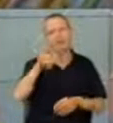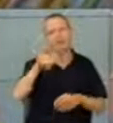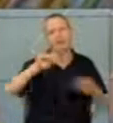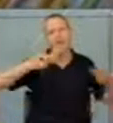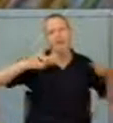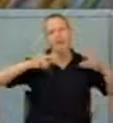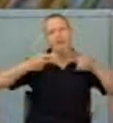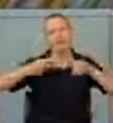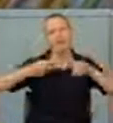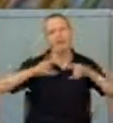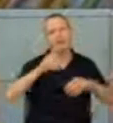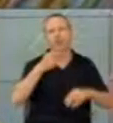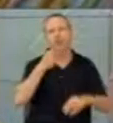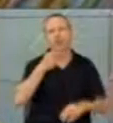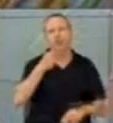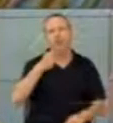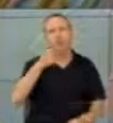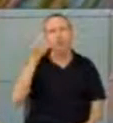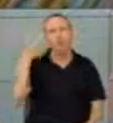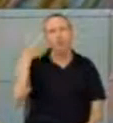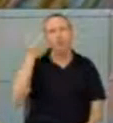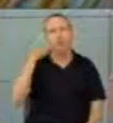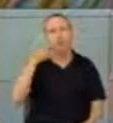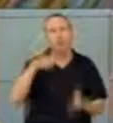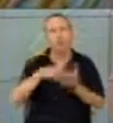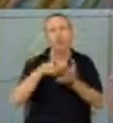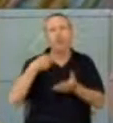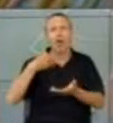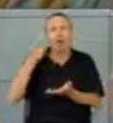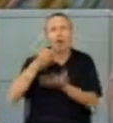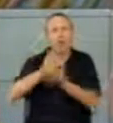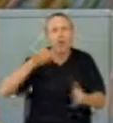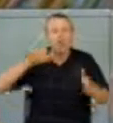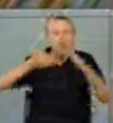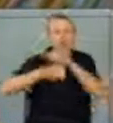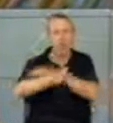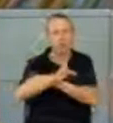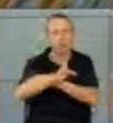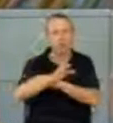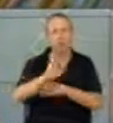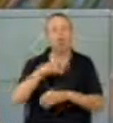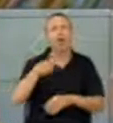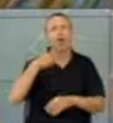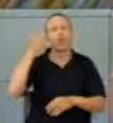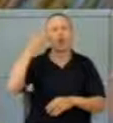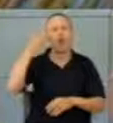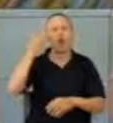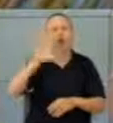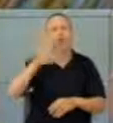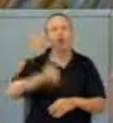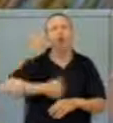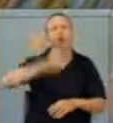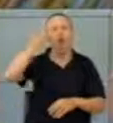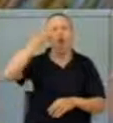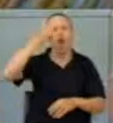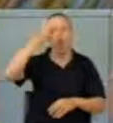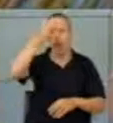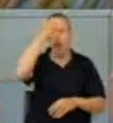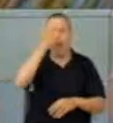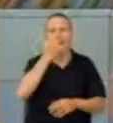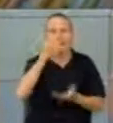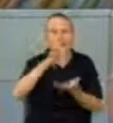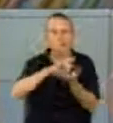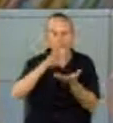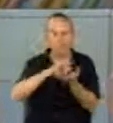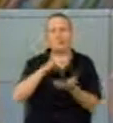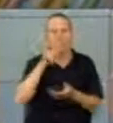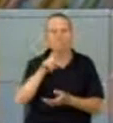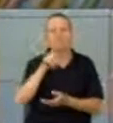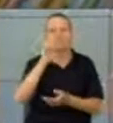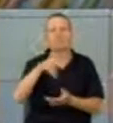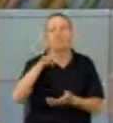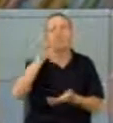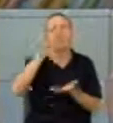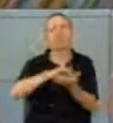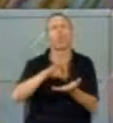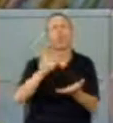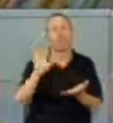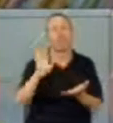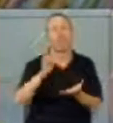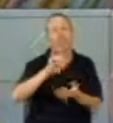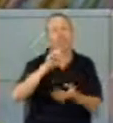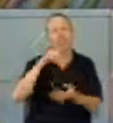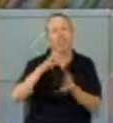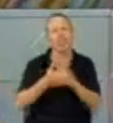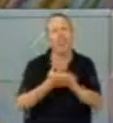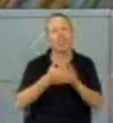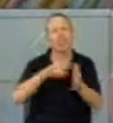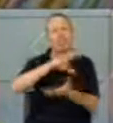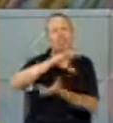כי נכנסנו. עכשיו, אם אנחנו יודעים איפה ראשי החמאס נמצאים, זו צריכה להיות הנקודה. לא להתחיל